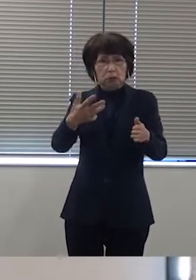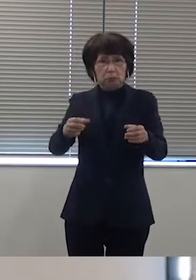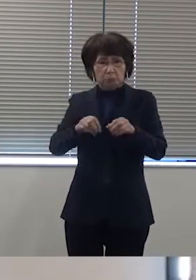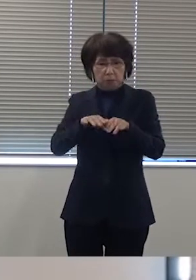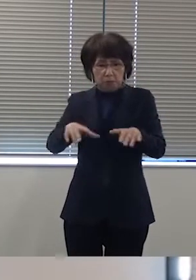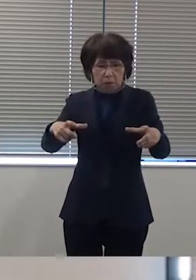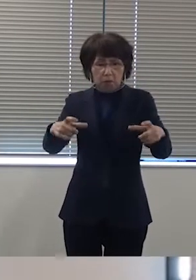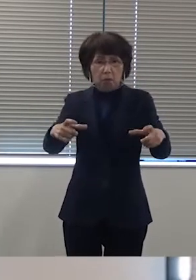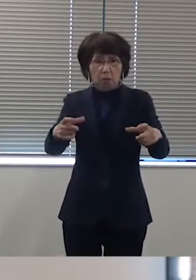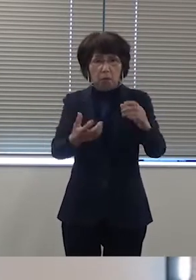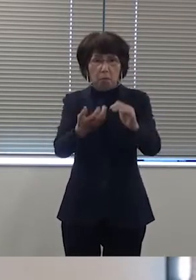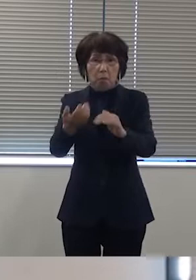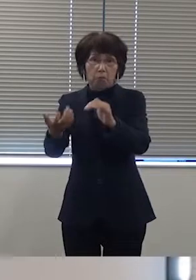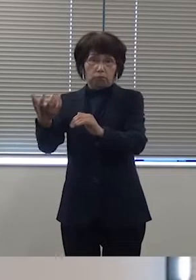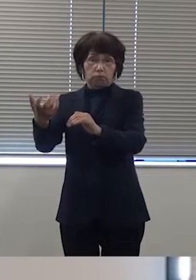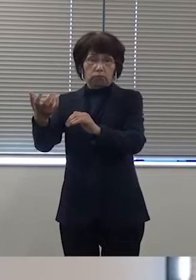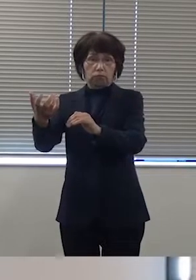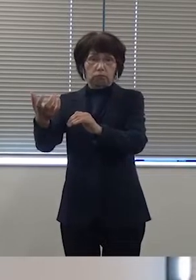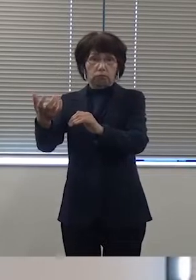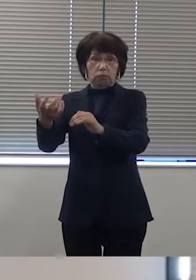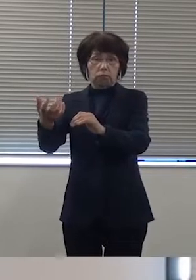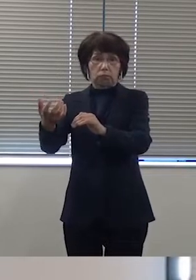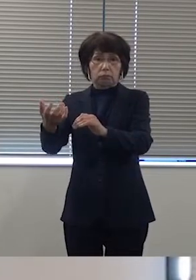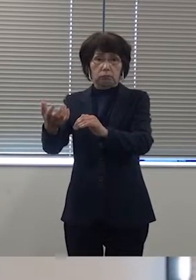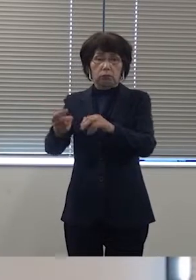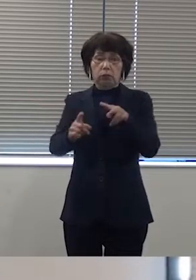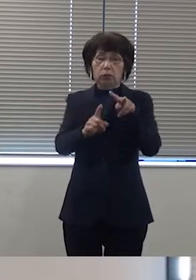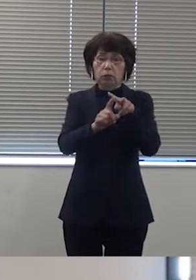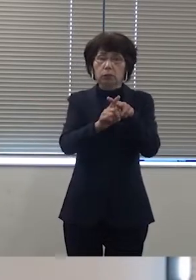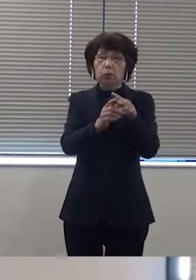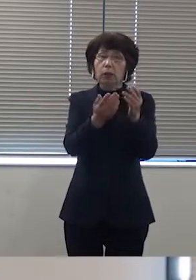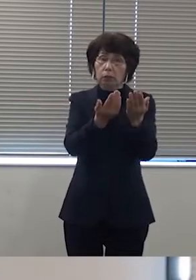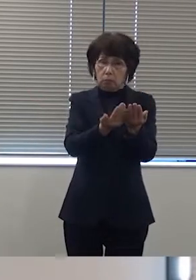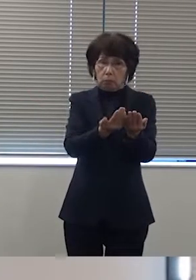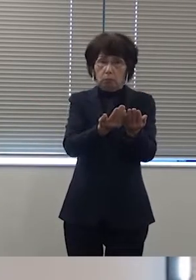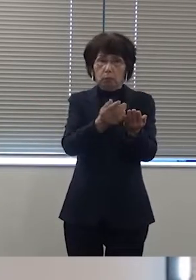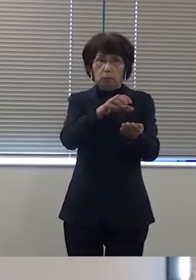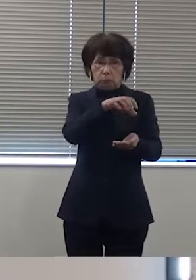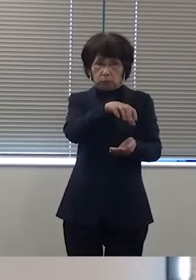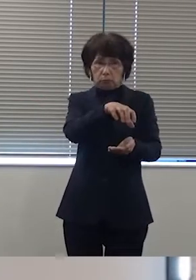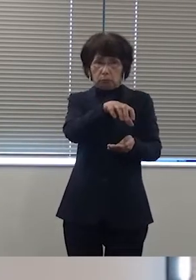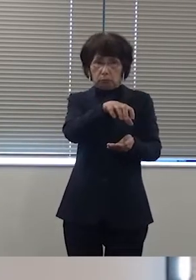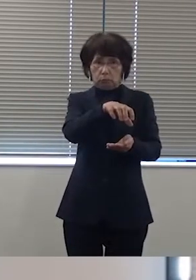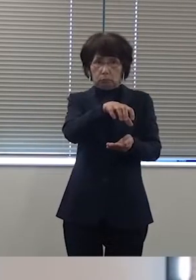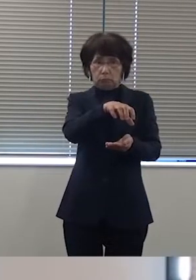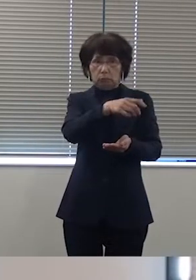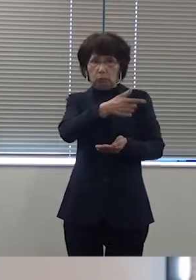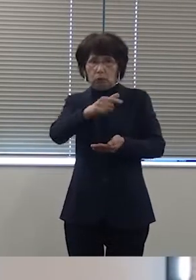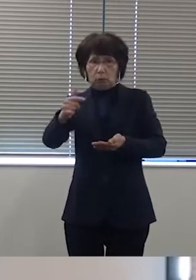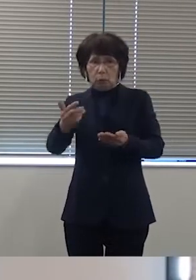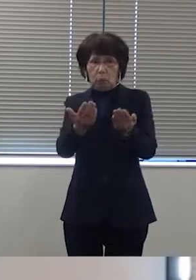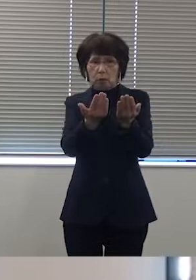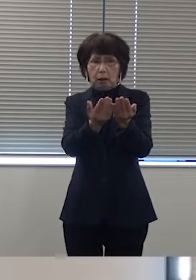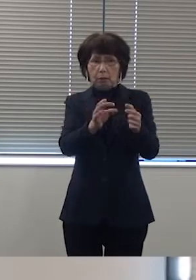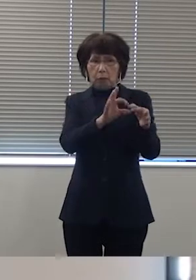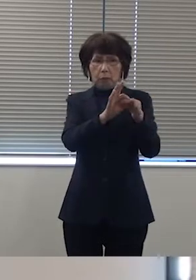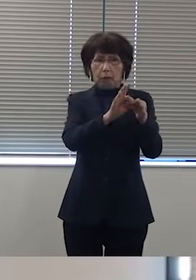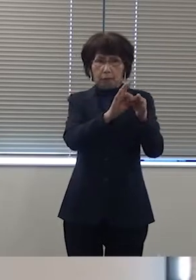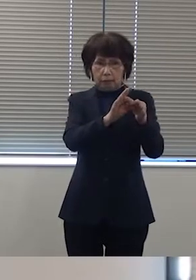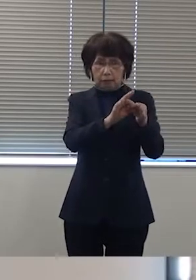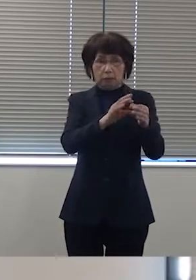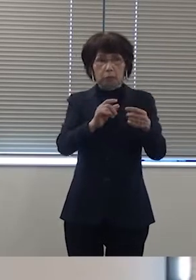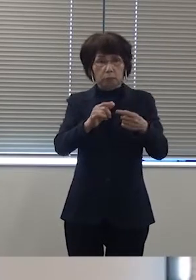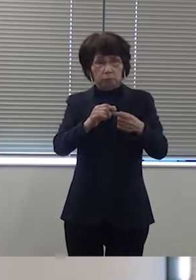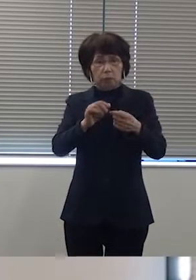発生しておりまして、小学校、例えば等の学校関係のクラスター